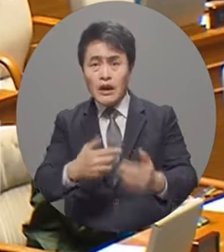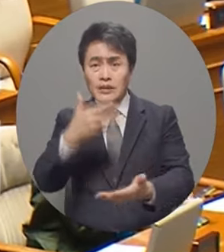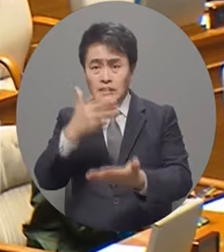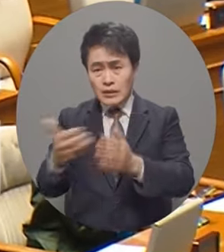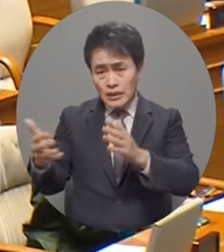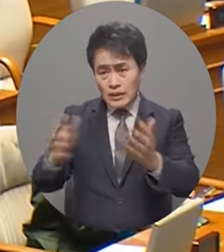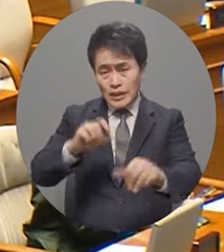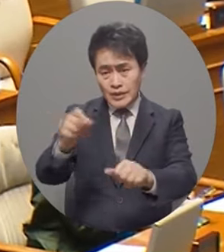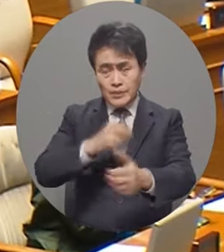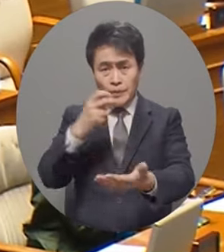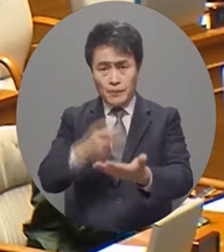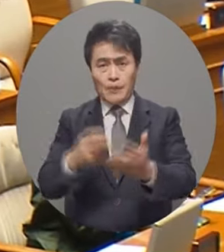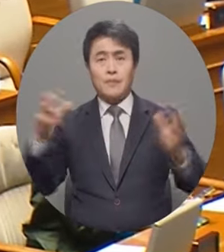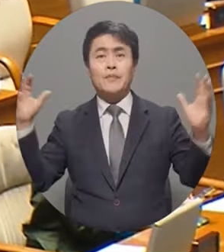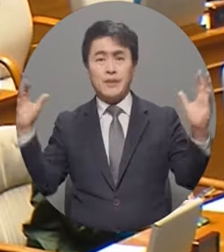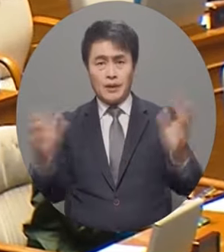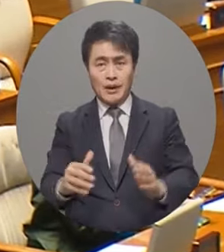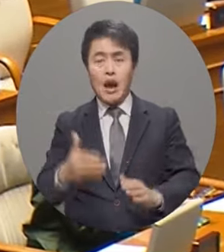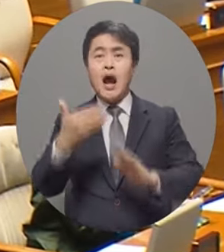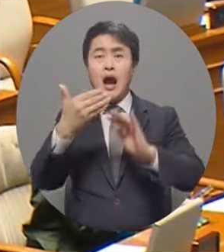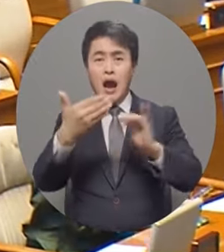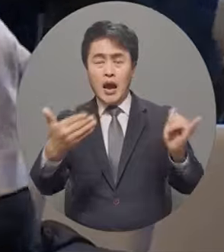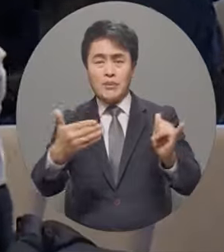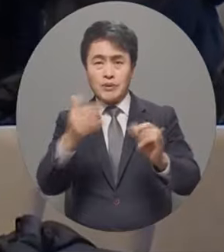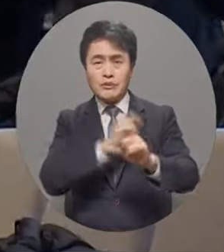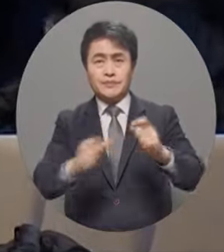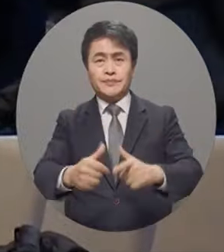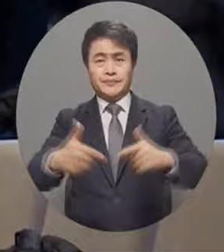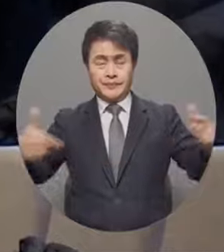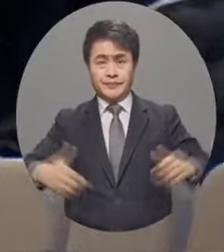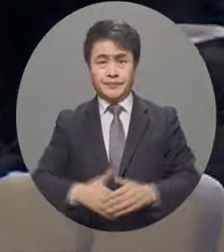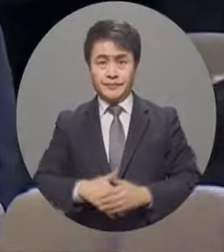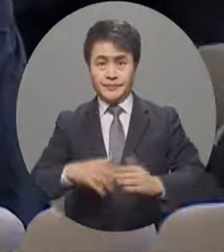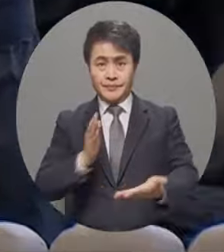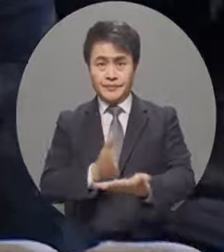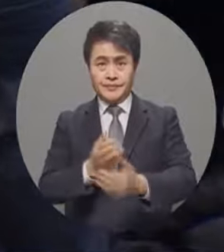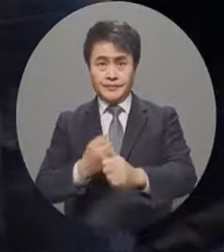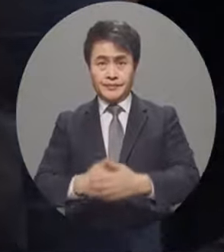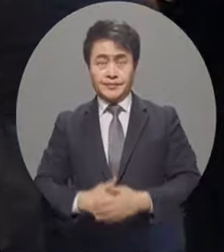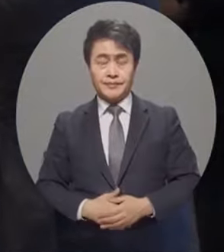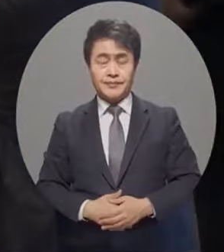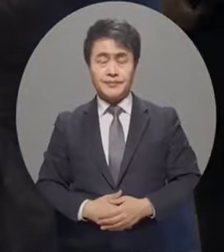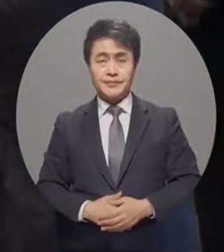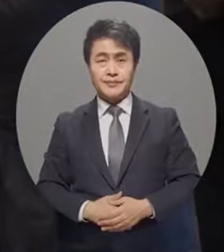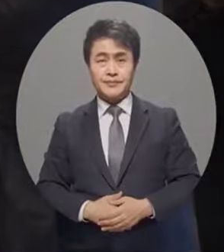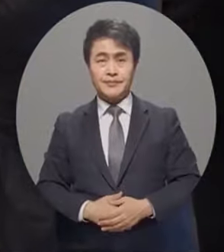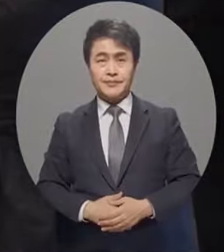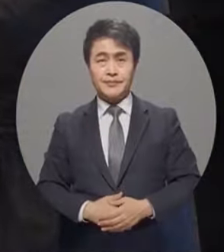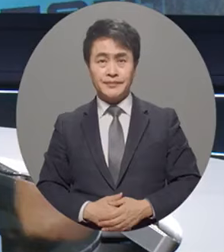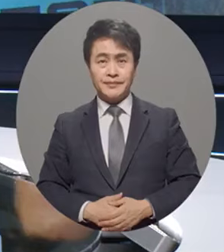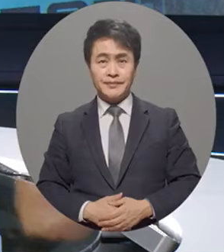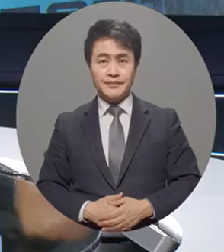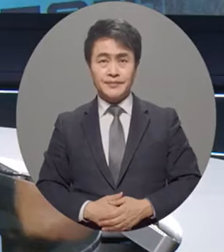참사 특별법을 포함하면 9개로 늘어납니다. MBC 뉴스 이용주입니다.